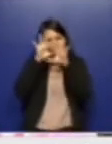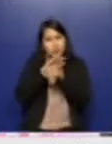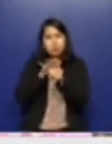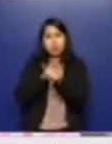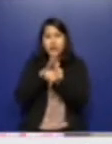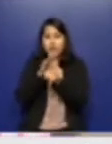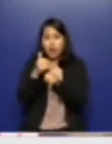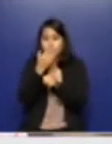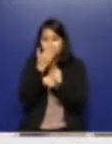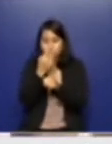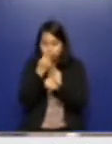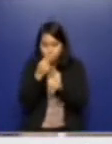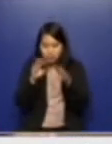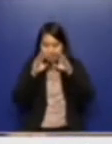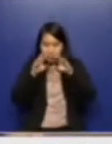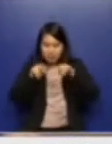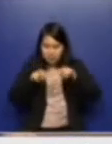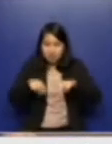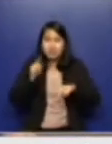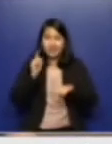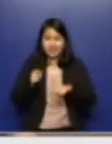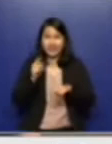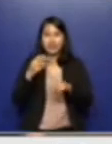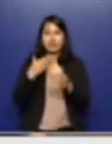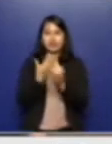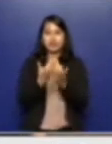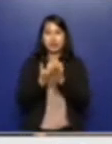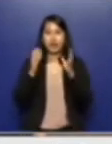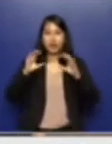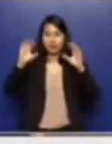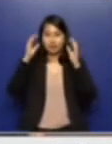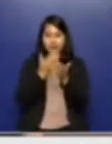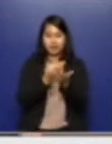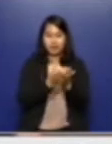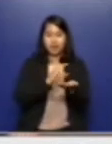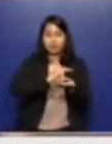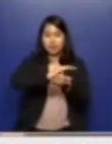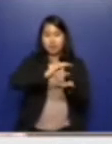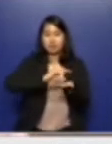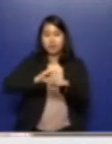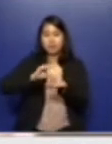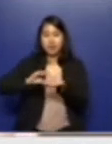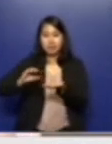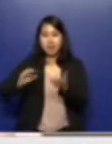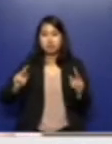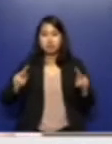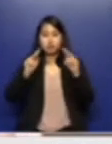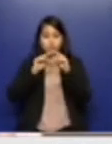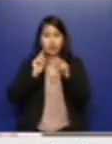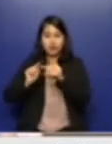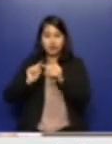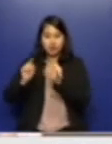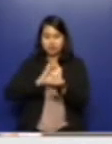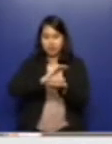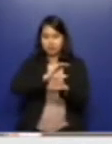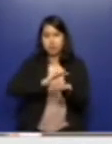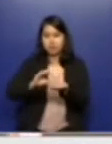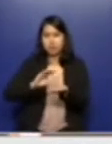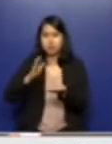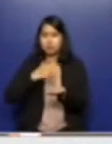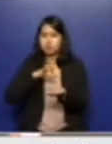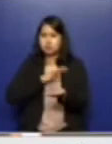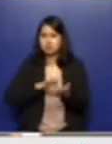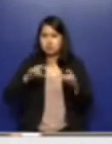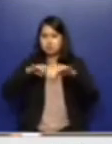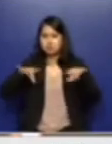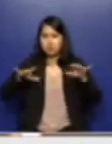ในแล้วเนี่ยฮะงบที่รัฐบาลจัดตั้งไปแจกจ่ายไปตามกระทรวงต่างๆเนี่ยผมว่าขาดความเหมาะสมกับส